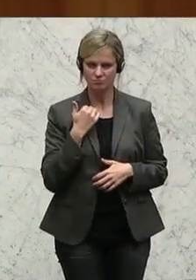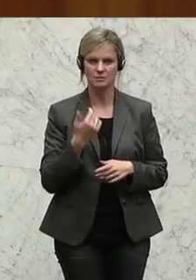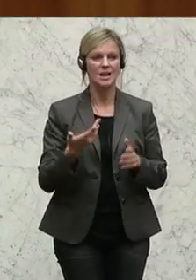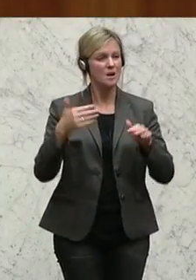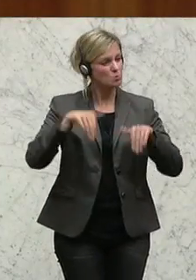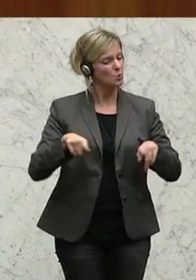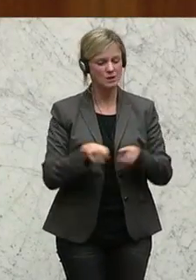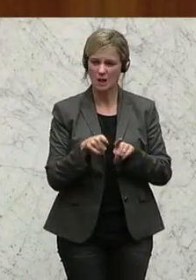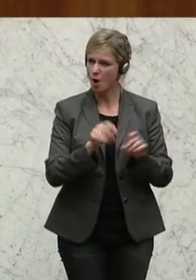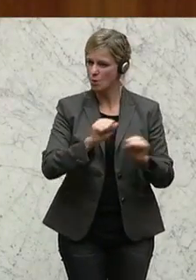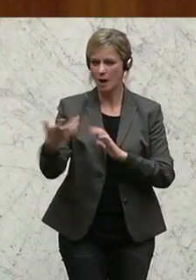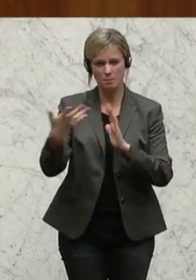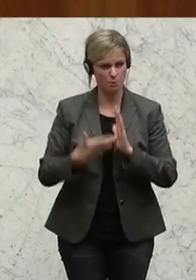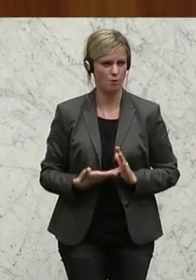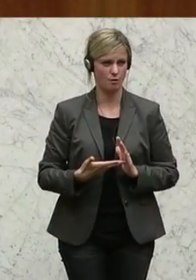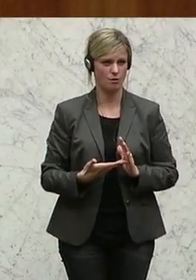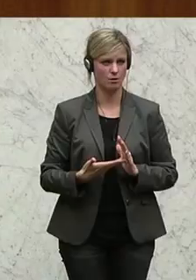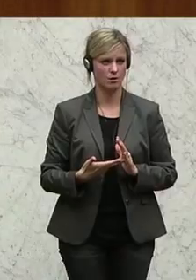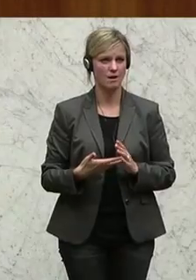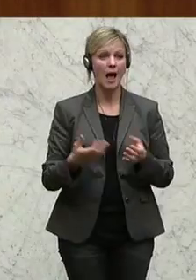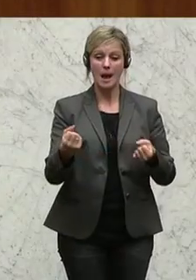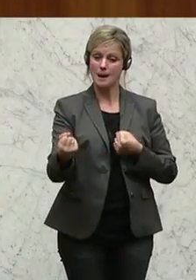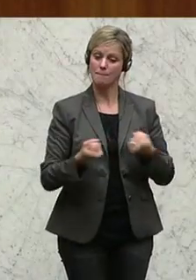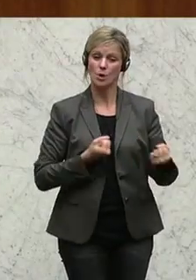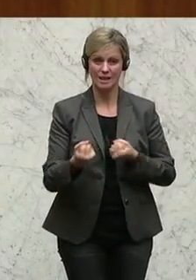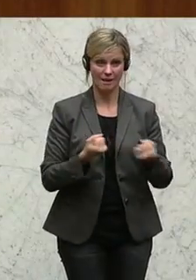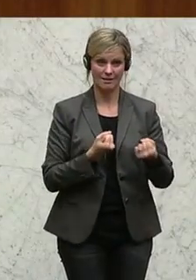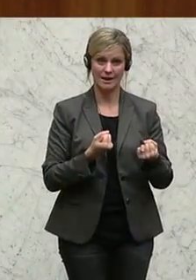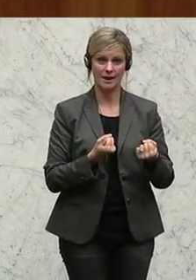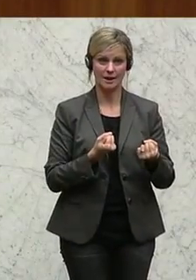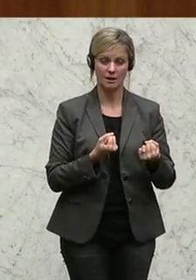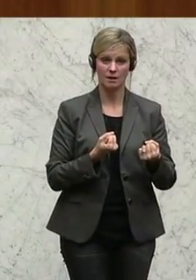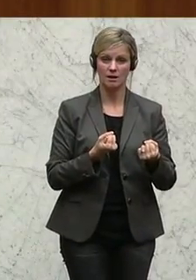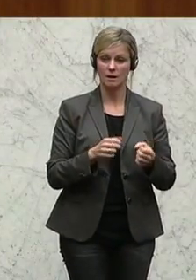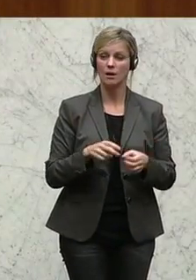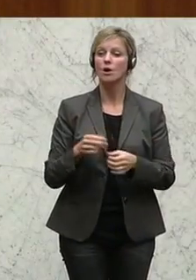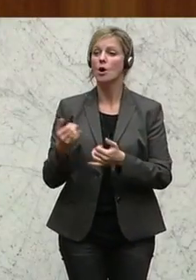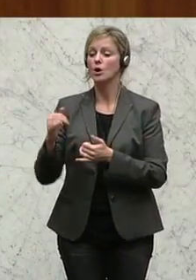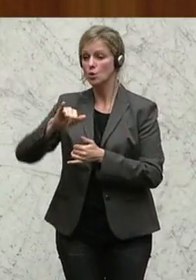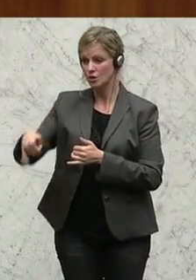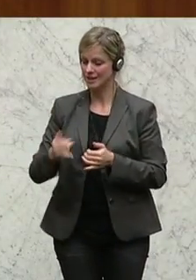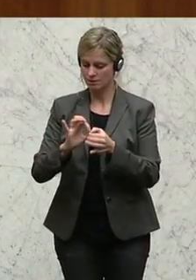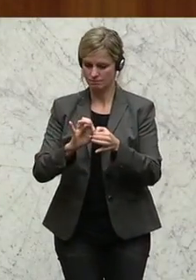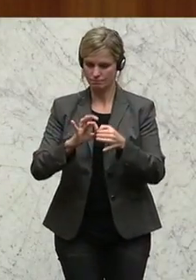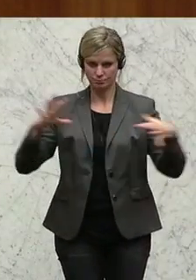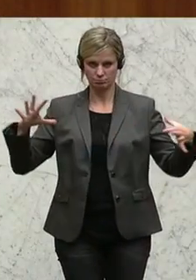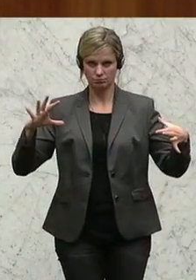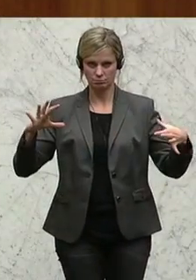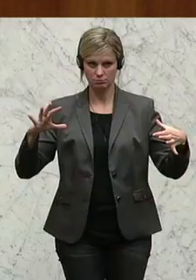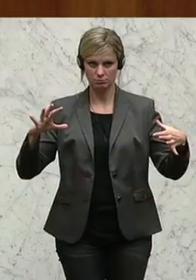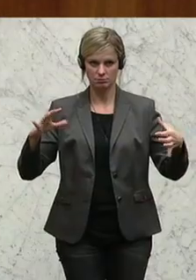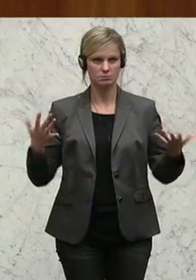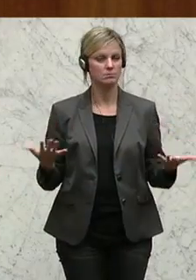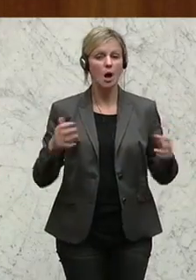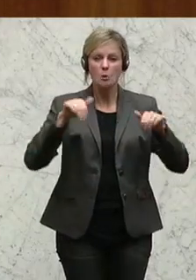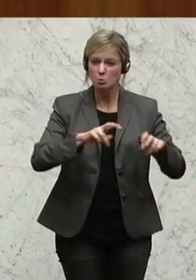schonungslos prüfen können. Wir brauchen eine entpolitisierte, unabhängige Justiz. Das muss endlich umgesetzt werden, ob